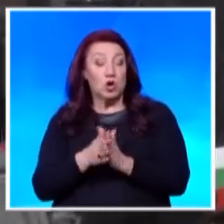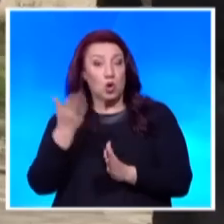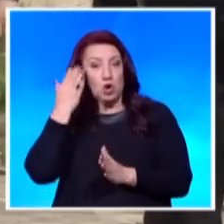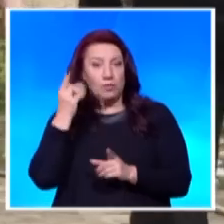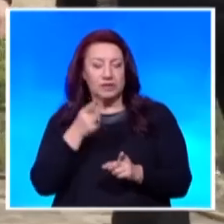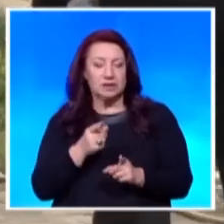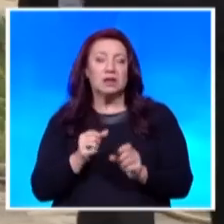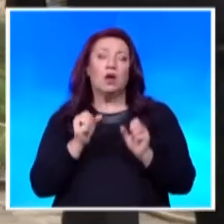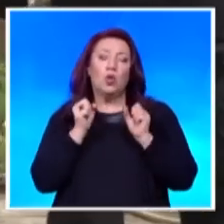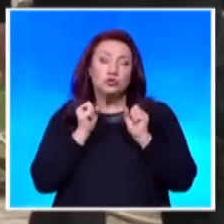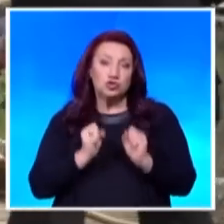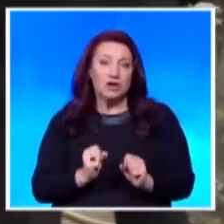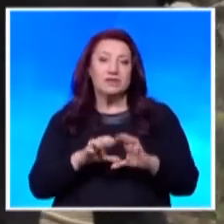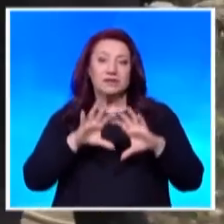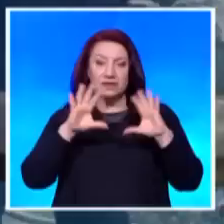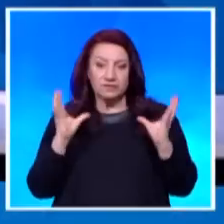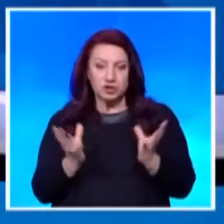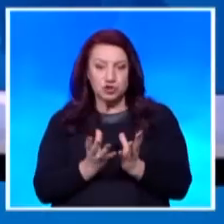Очаквайте всичко.